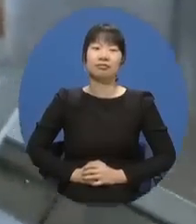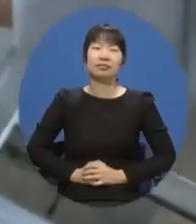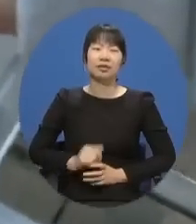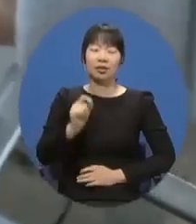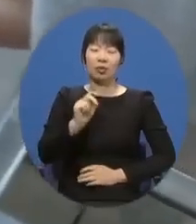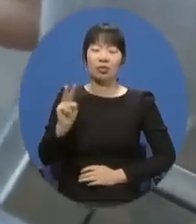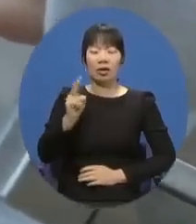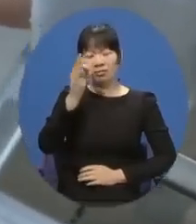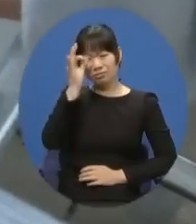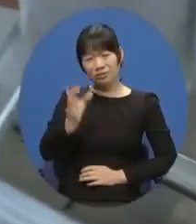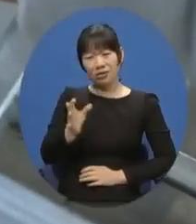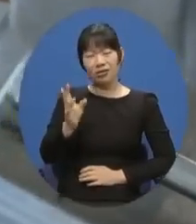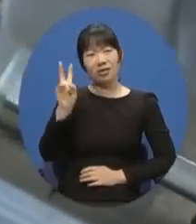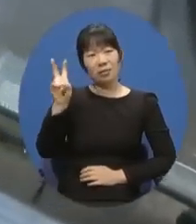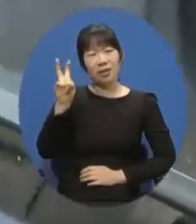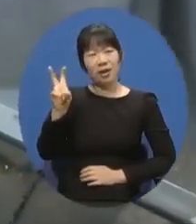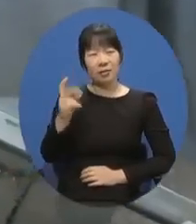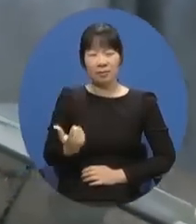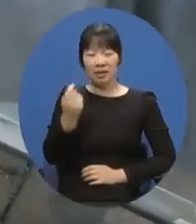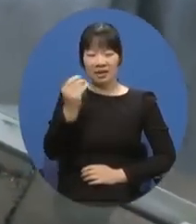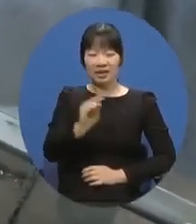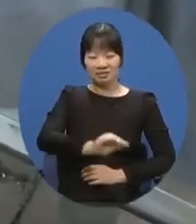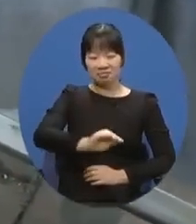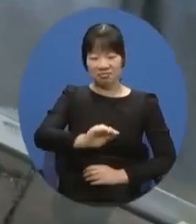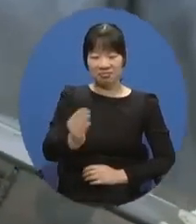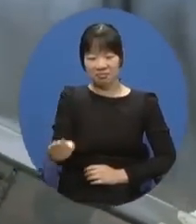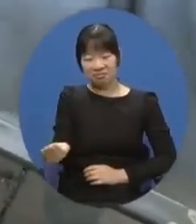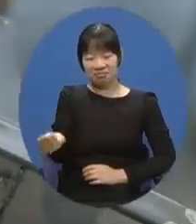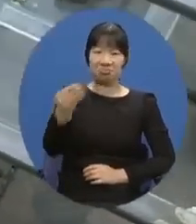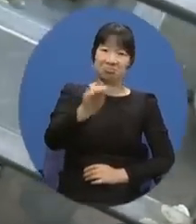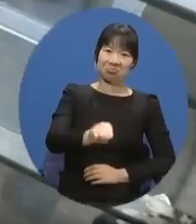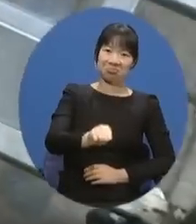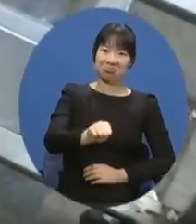고야도 미안했는지 얼른 뒤집어줍니다.